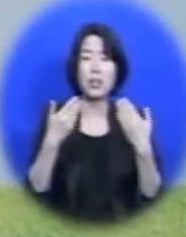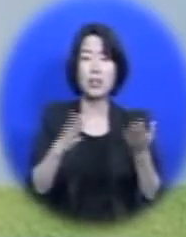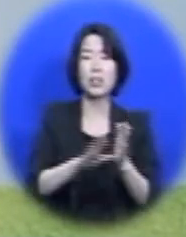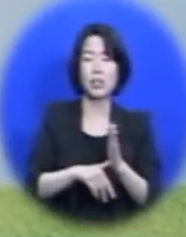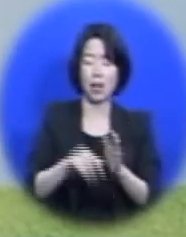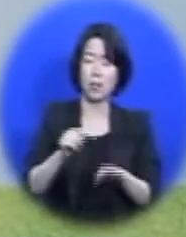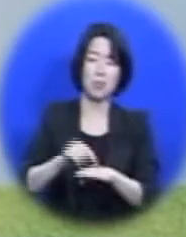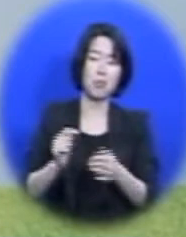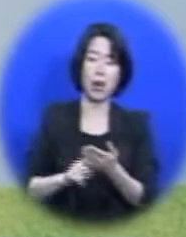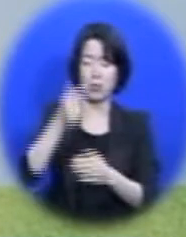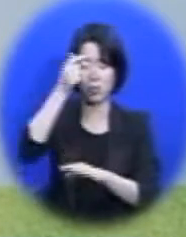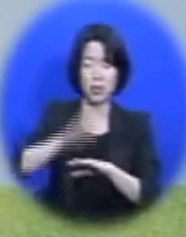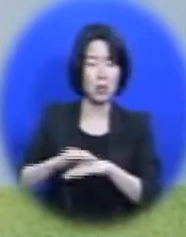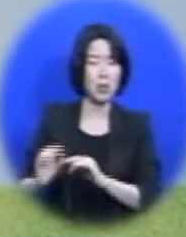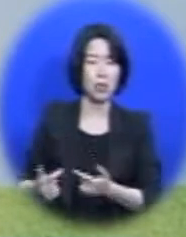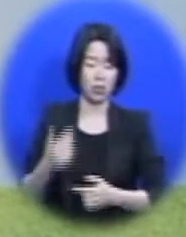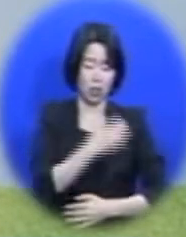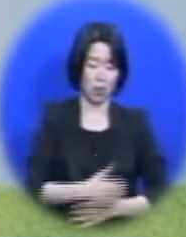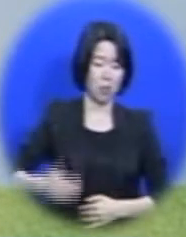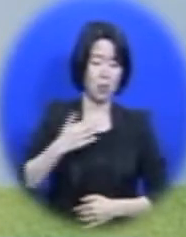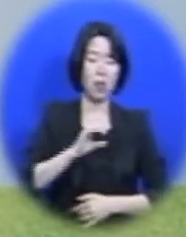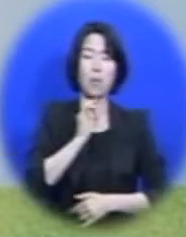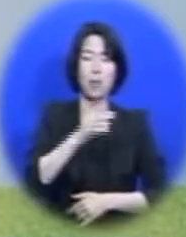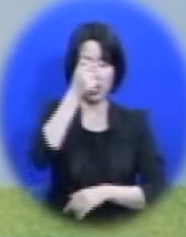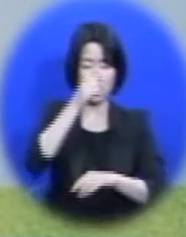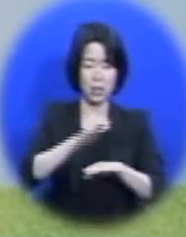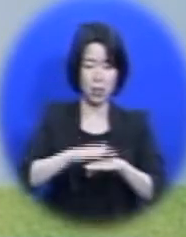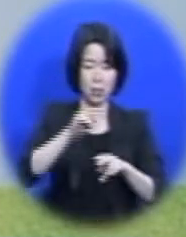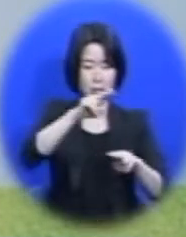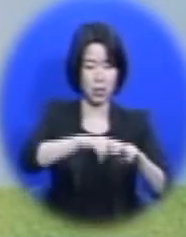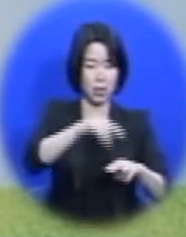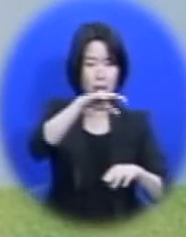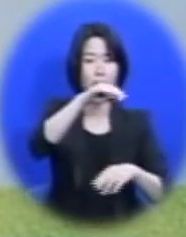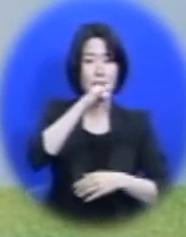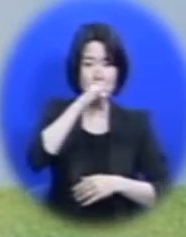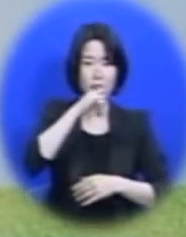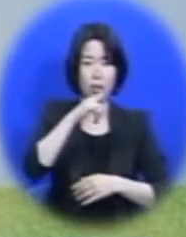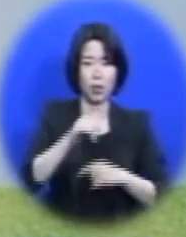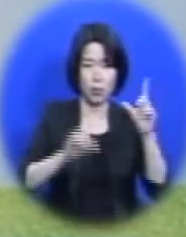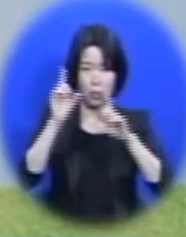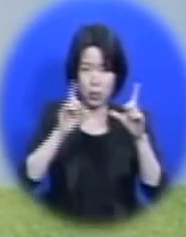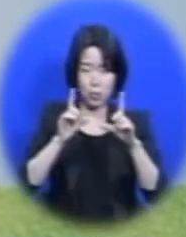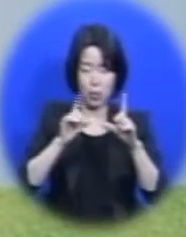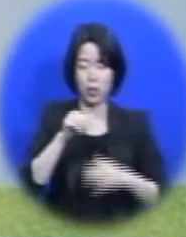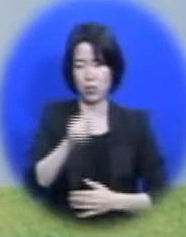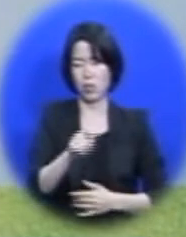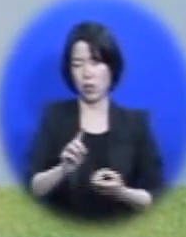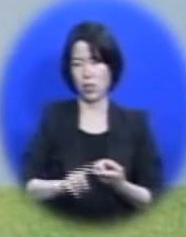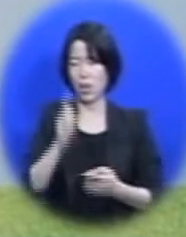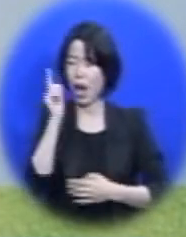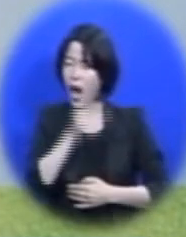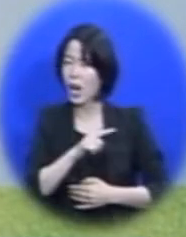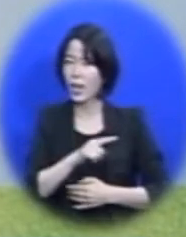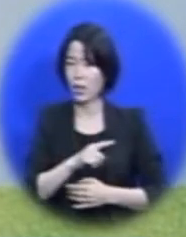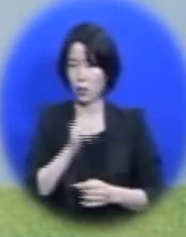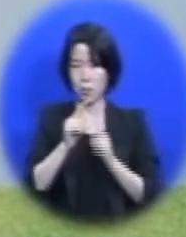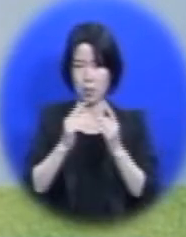아닌데 몸만 예배자리에 나와 앉아있는 이런 경우를 하나님께서 악하다고